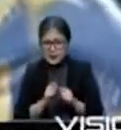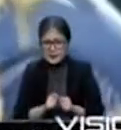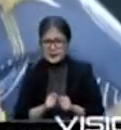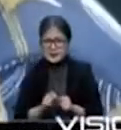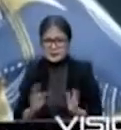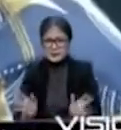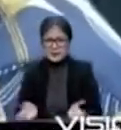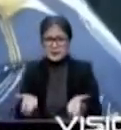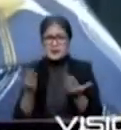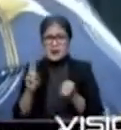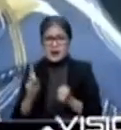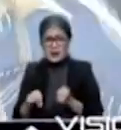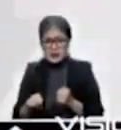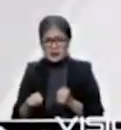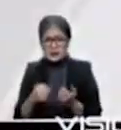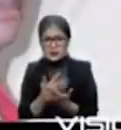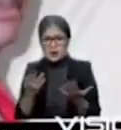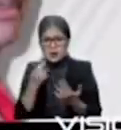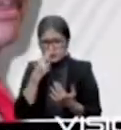bangkitkan kembali kepercayaan publik itu.